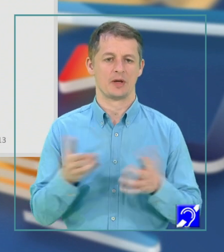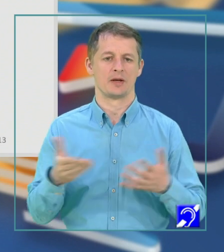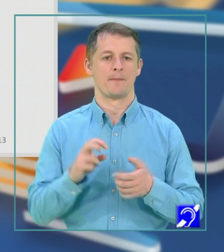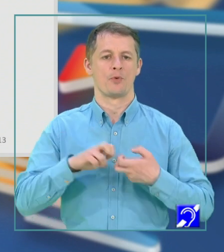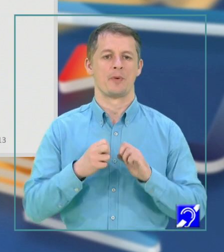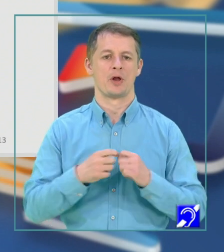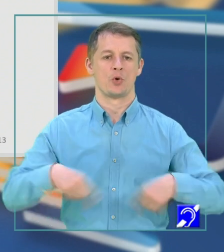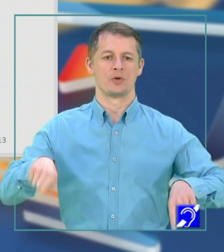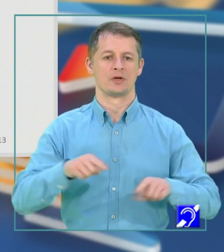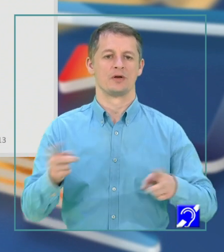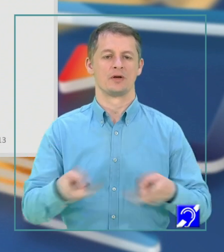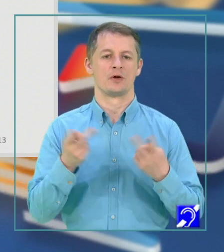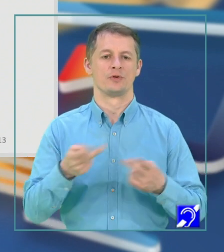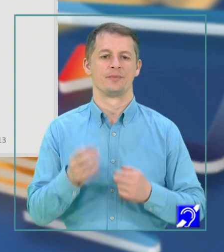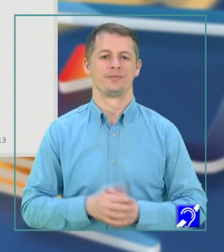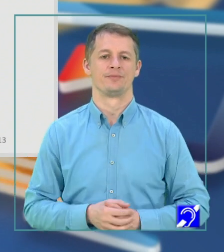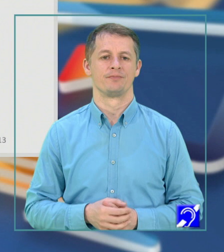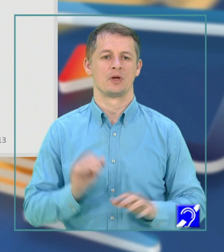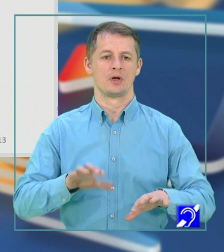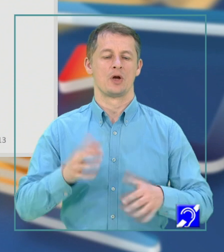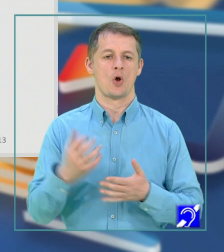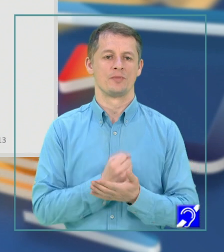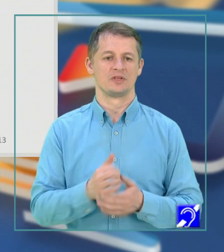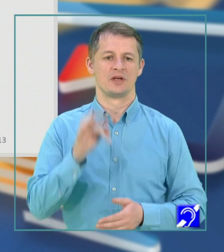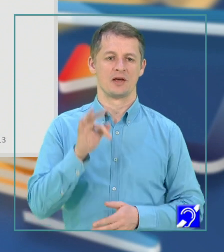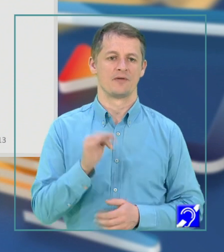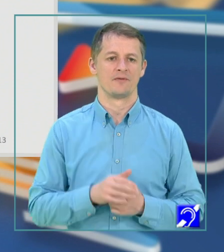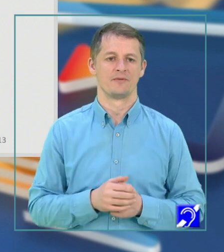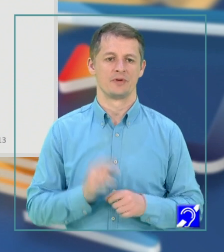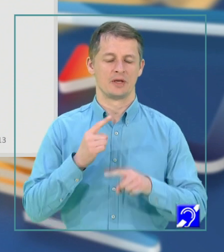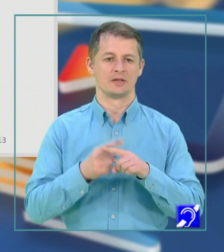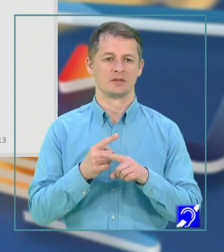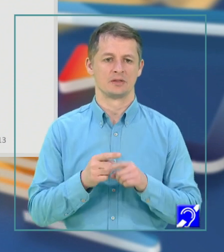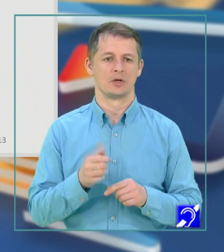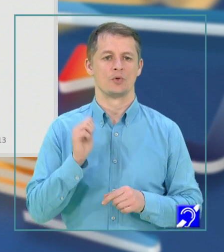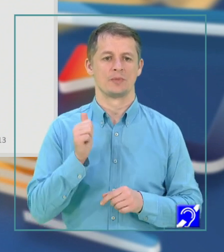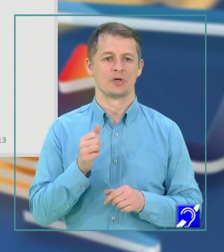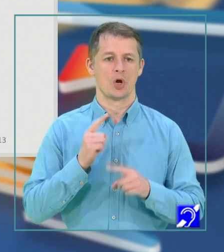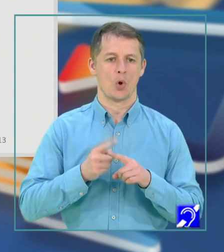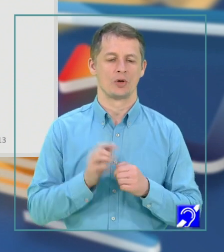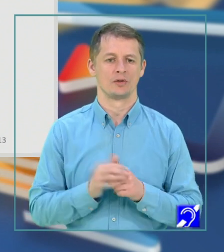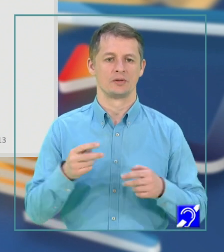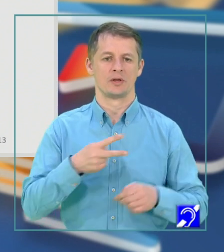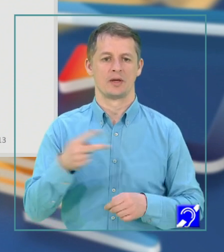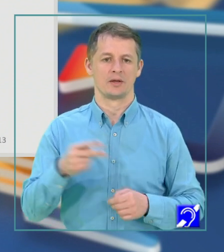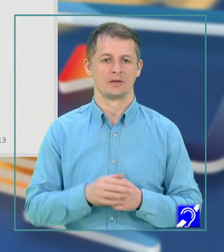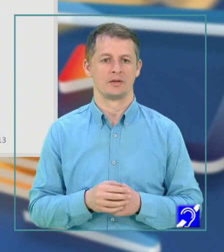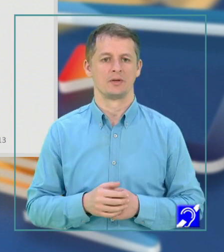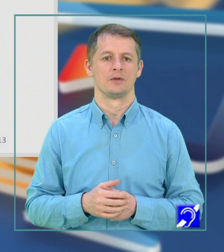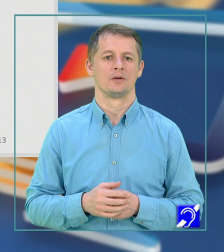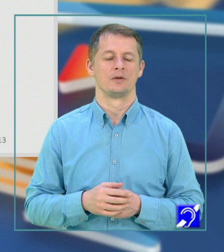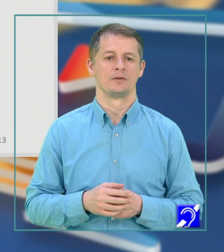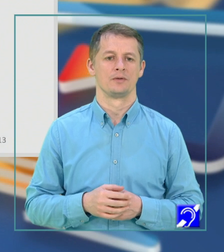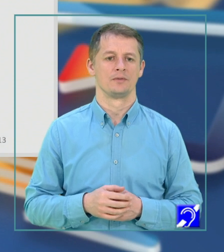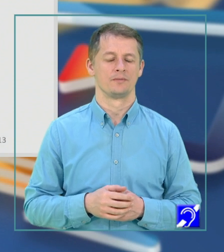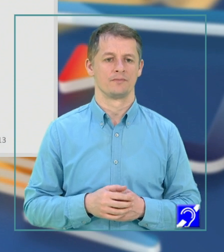problema noastră îl căutăm. Obținem f de x compus cu el de 11 ori egal cu produsul de imagini f de x